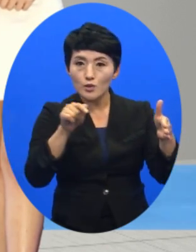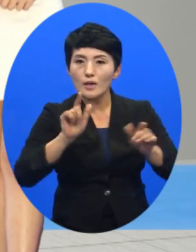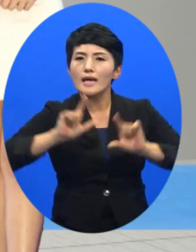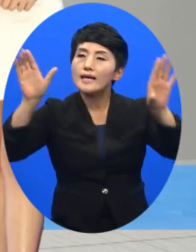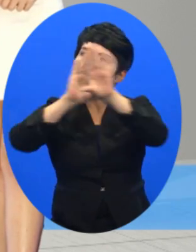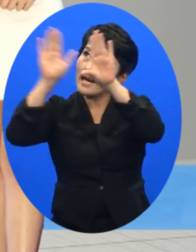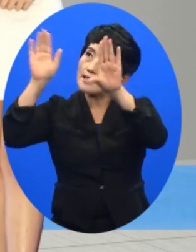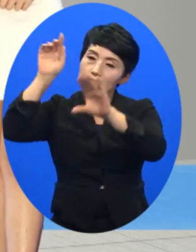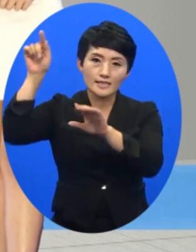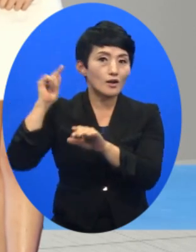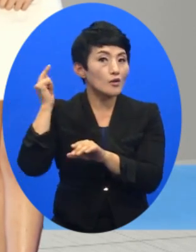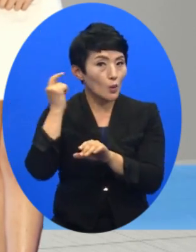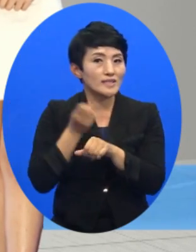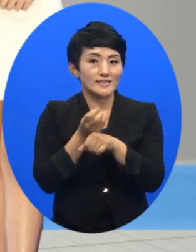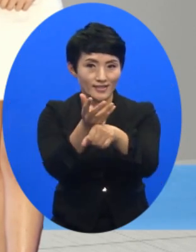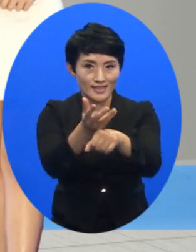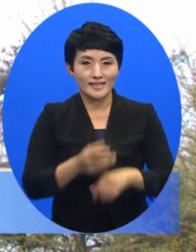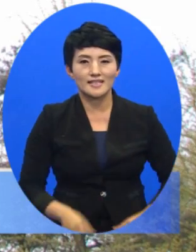전망을 발표했습니다.